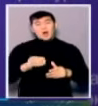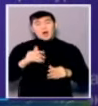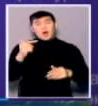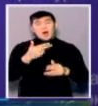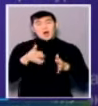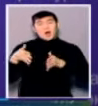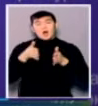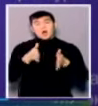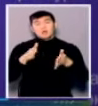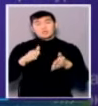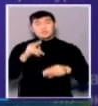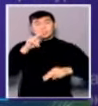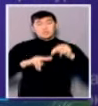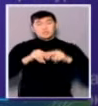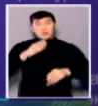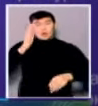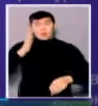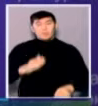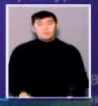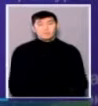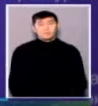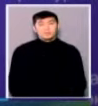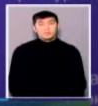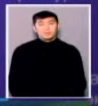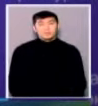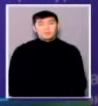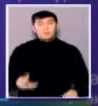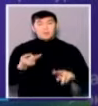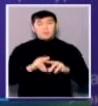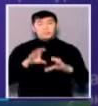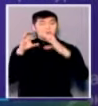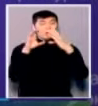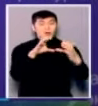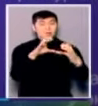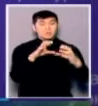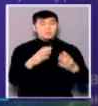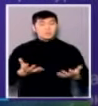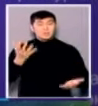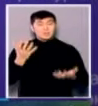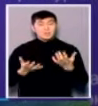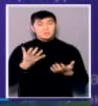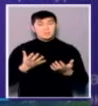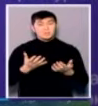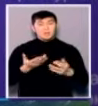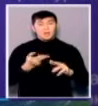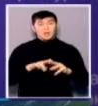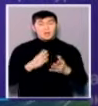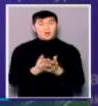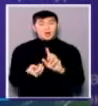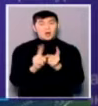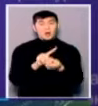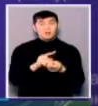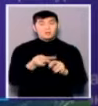жүру қатынау көзделген. Бұл енді маршруттан ол егер бұл ауытқылса, ол өзіне